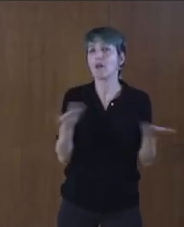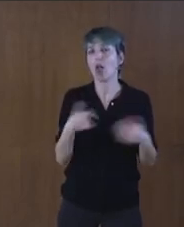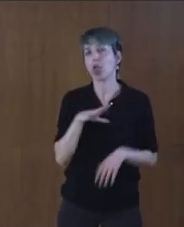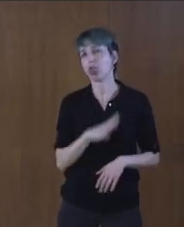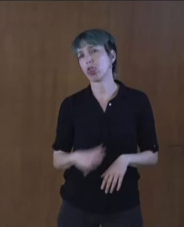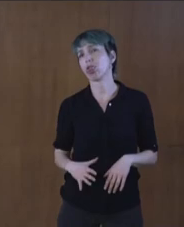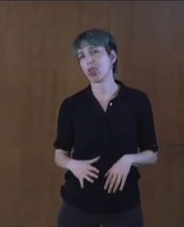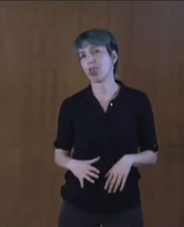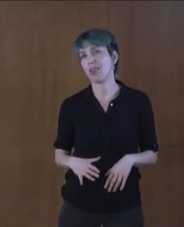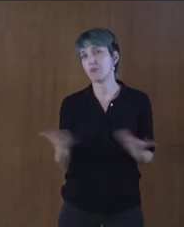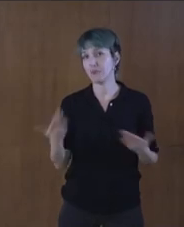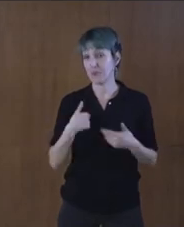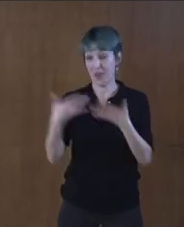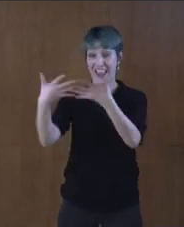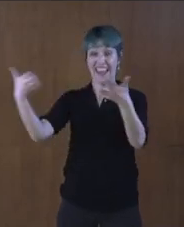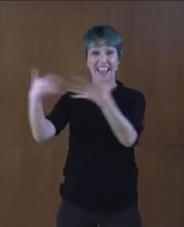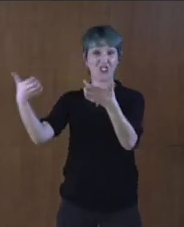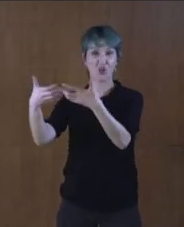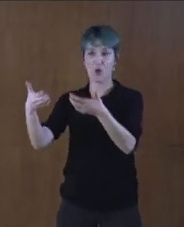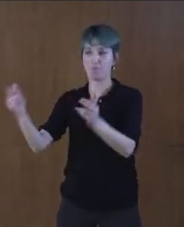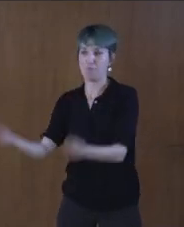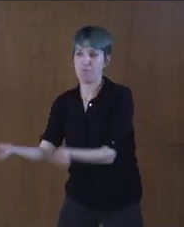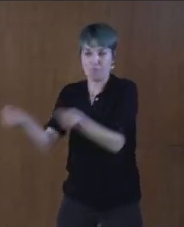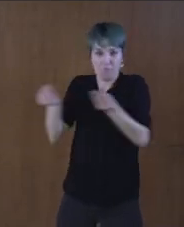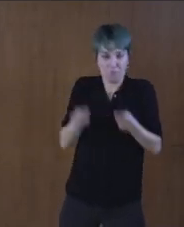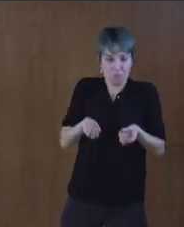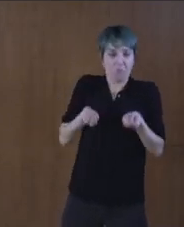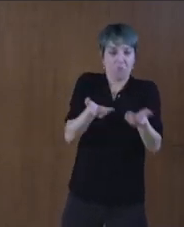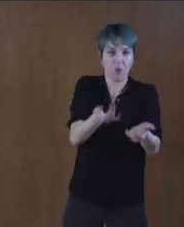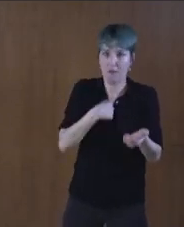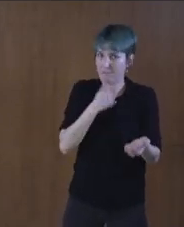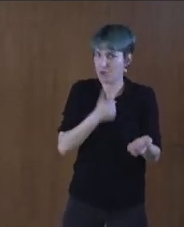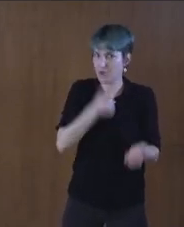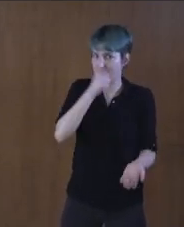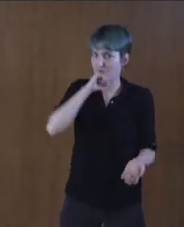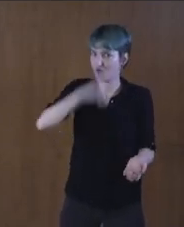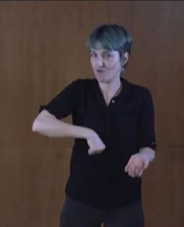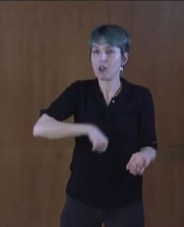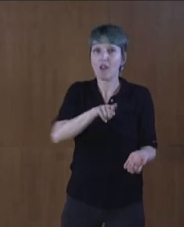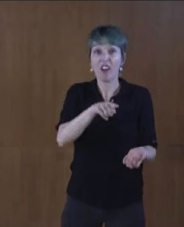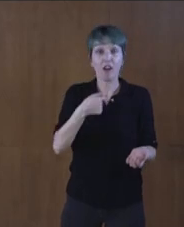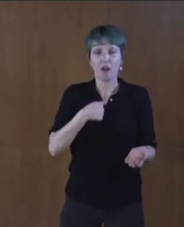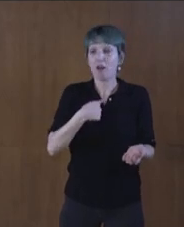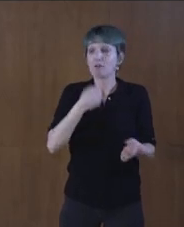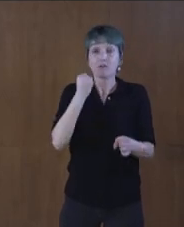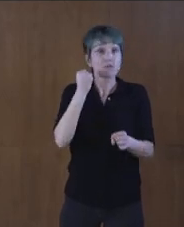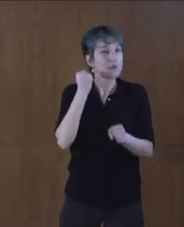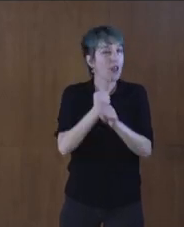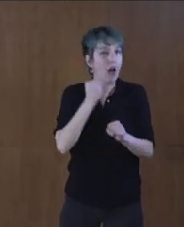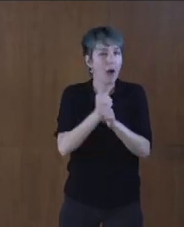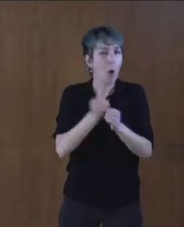Seguint una citació que m'agrada molt, no hi ha feina que no estiguem disposats a emprendre per